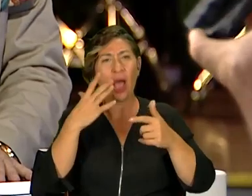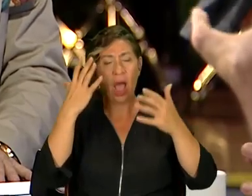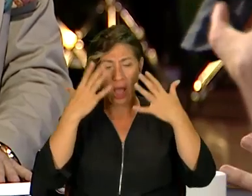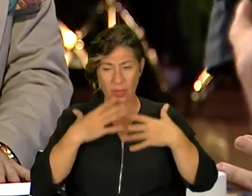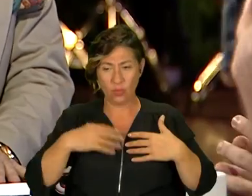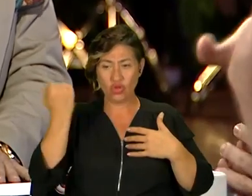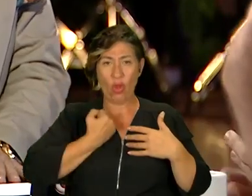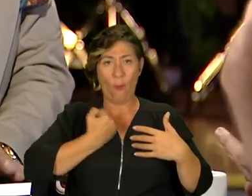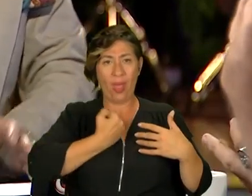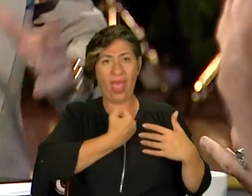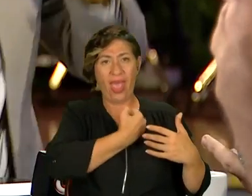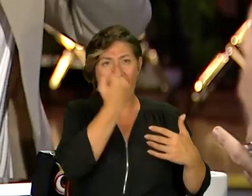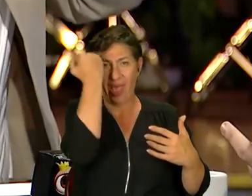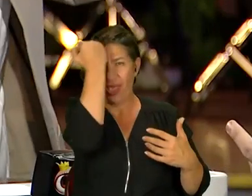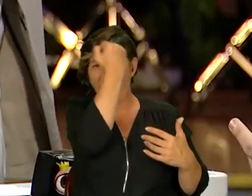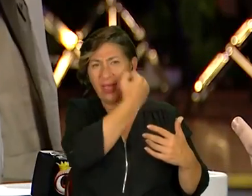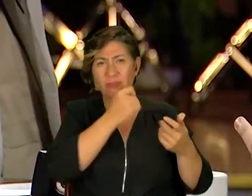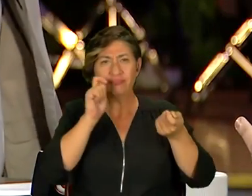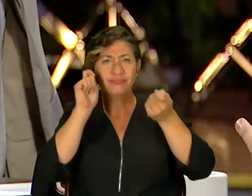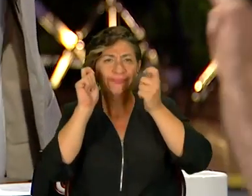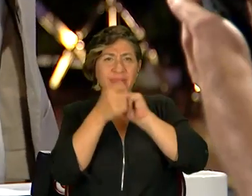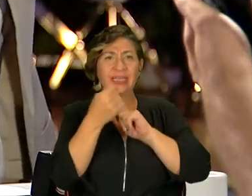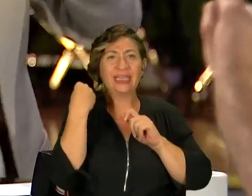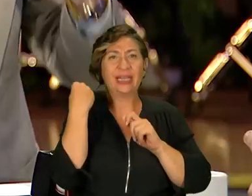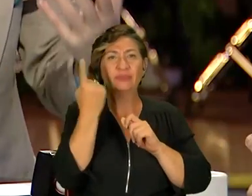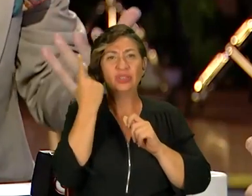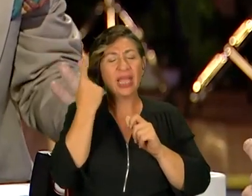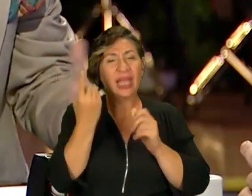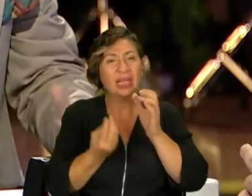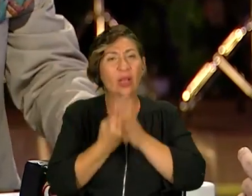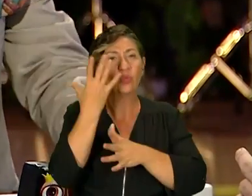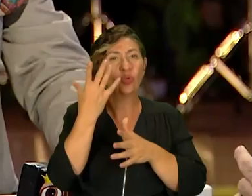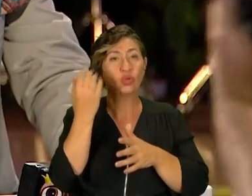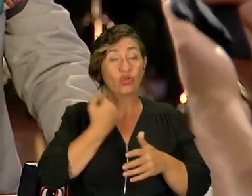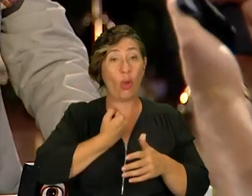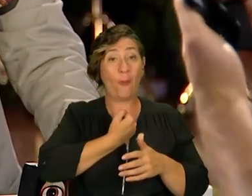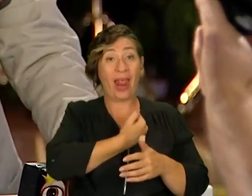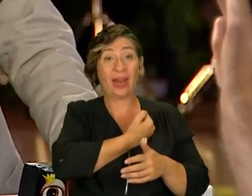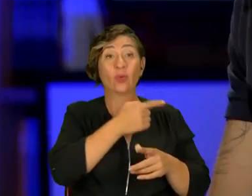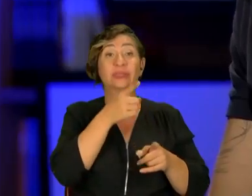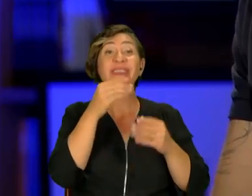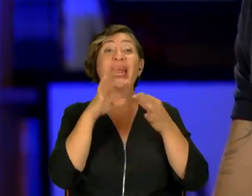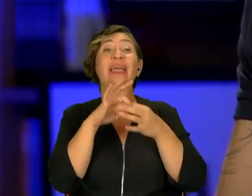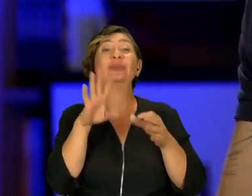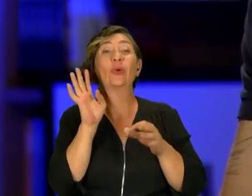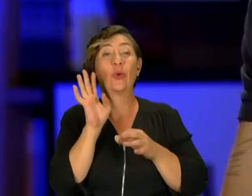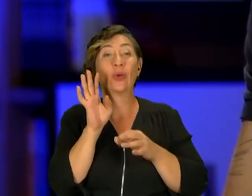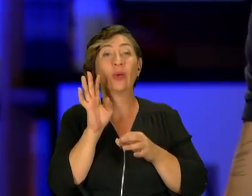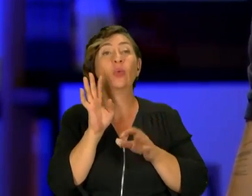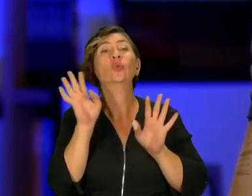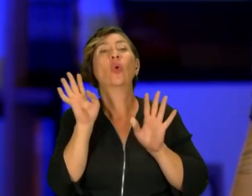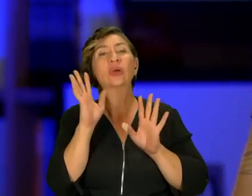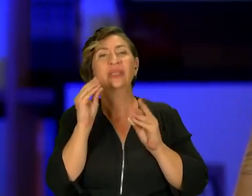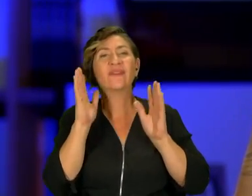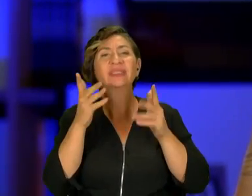vücudun dövmelerle kendini dönüştürüp yeni bir şeyi yaratıyordu falan dövmelerle, ama onun sizinle alakası yok da. Yok, herhalde